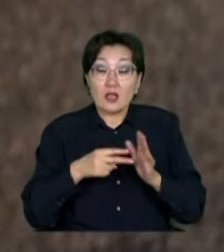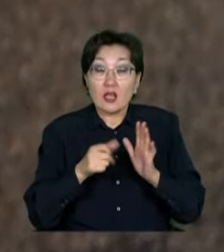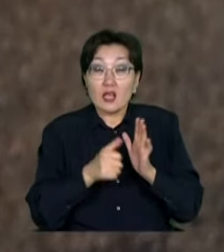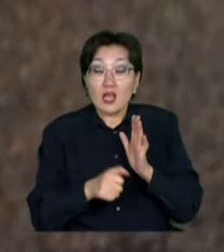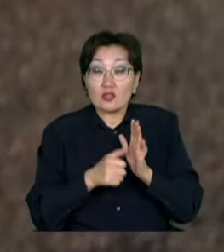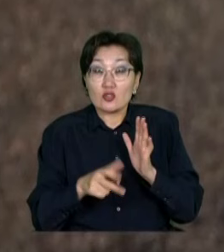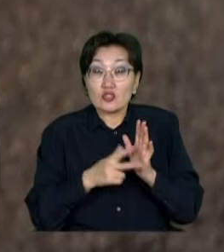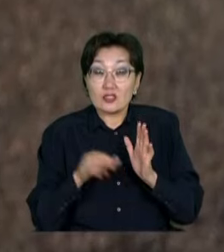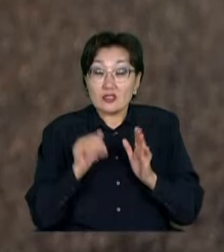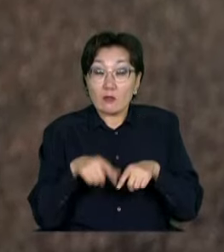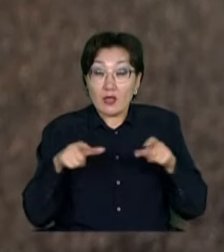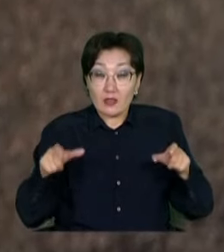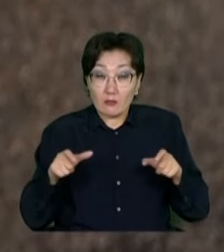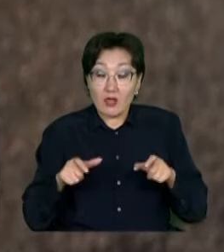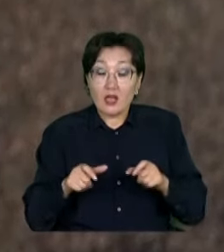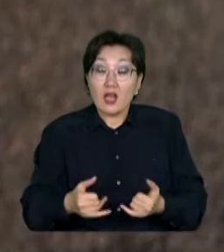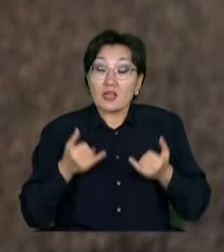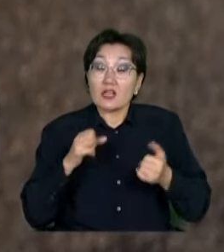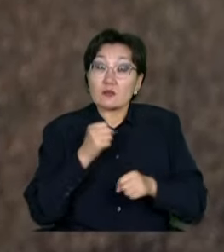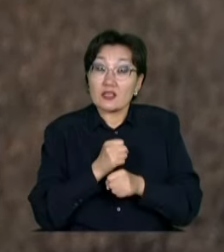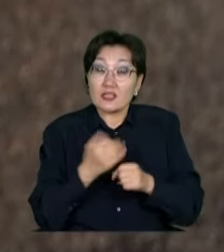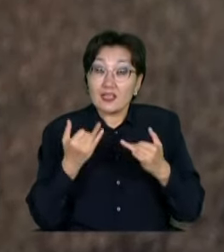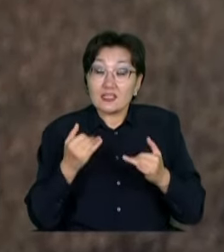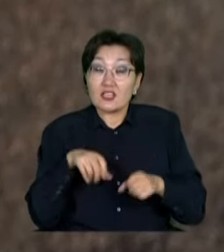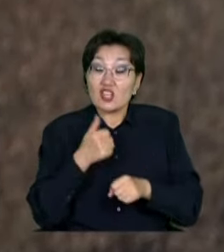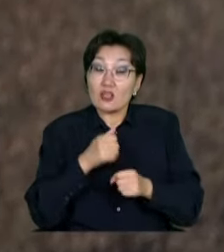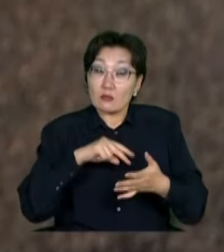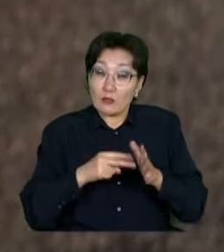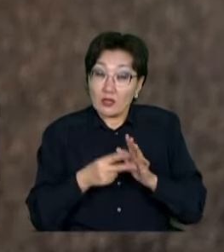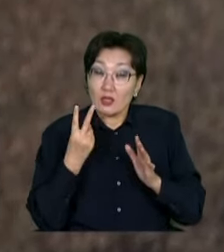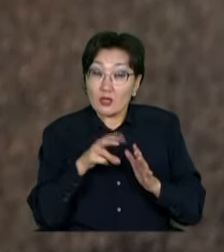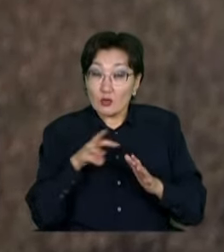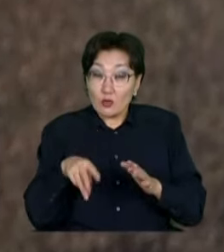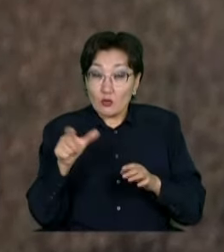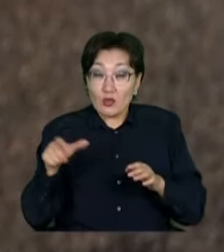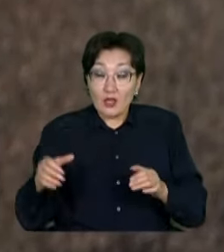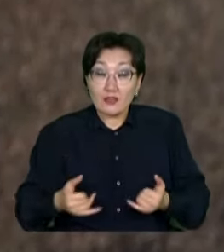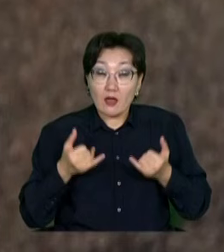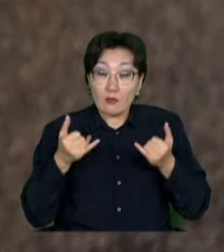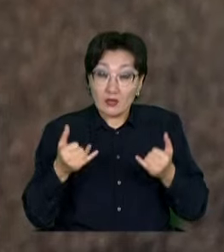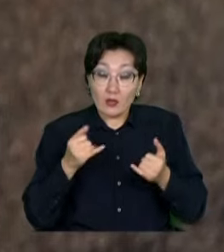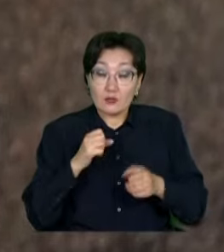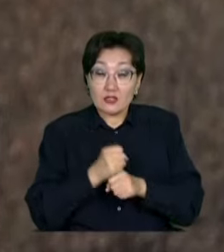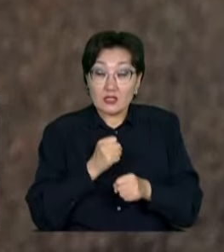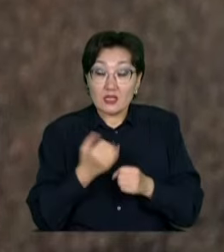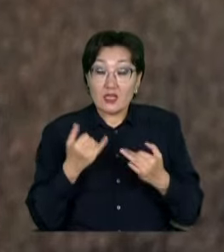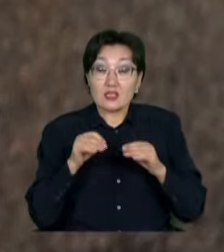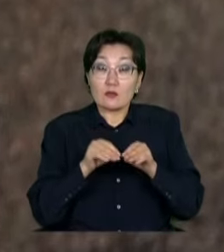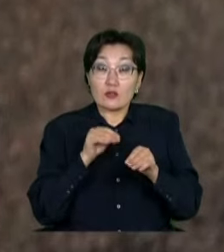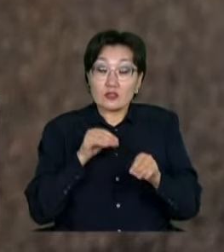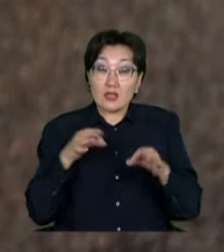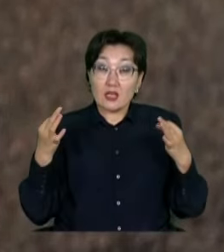ал қазіргі генплан 2 миллионға арналып жасалған. Сондықтан да біз осы көлік дәліздерін, көлік кептелістерін